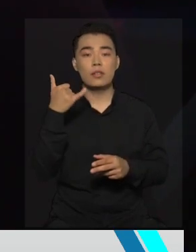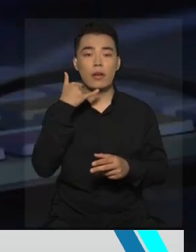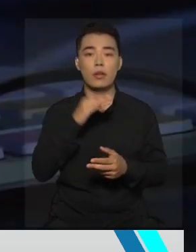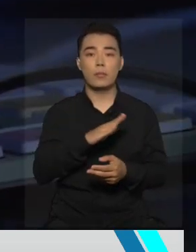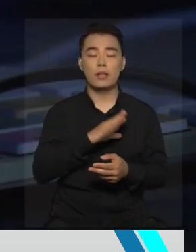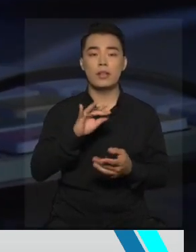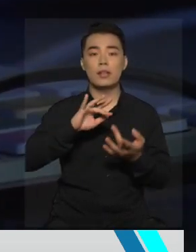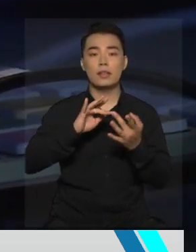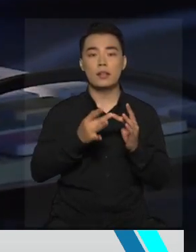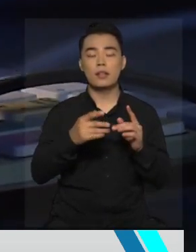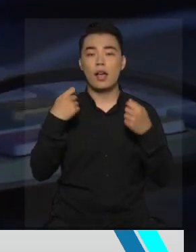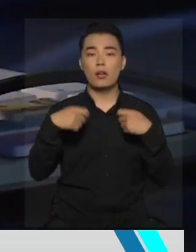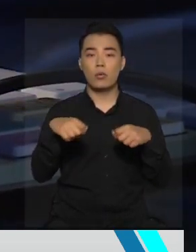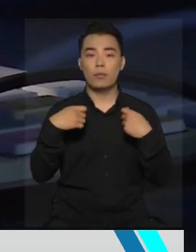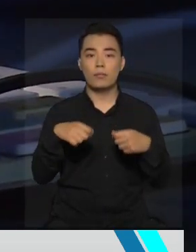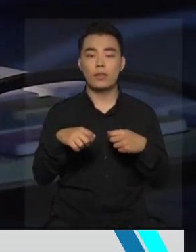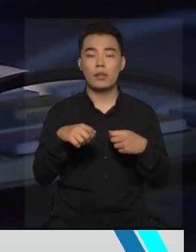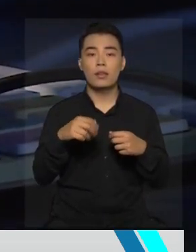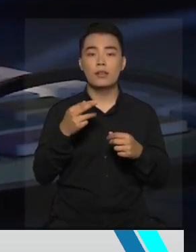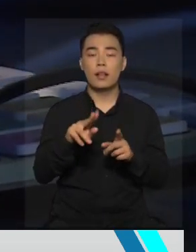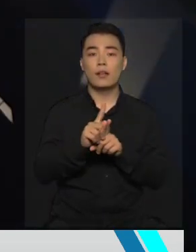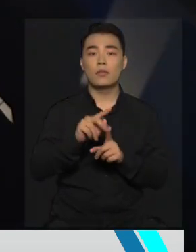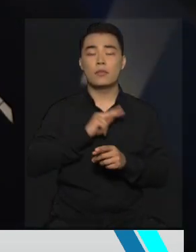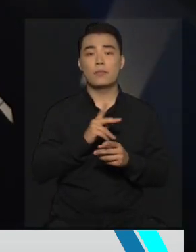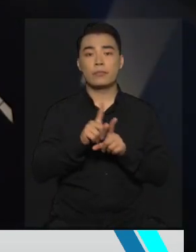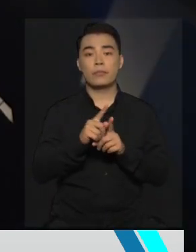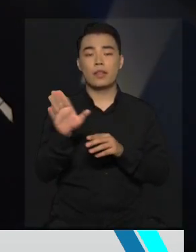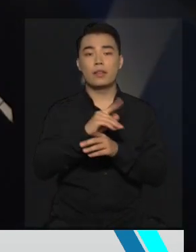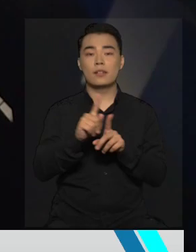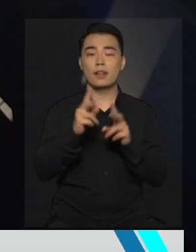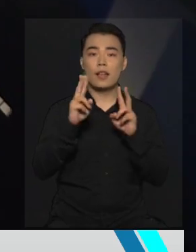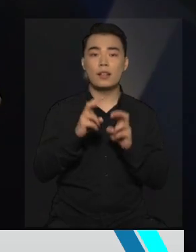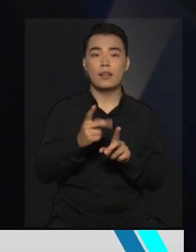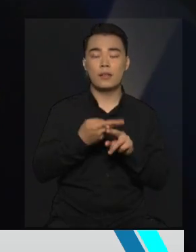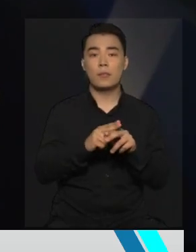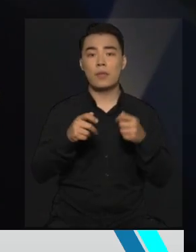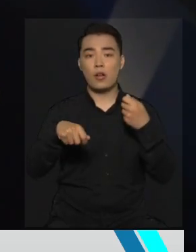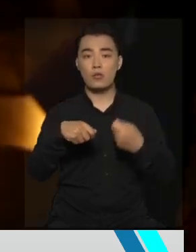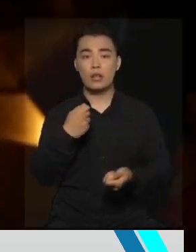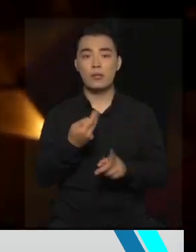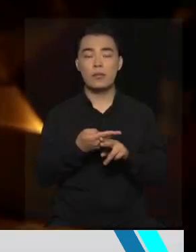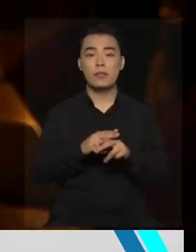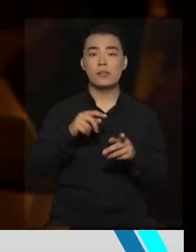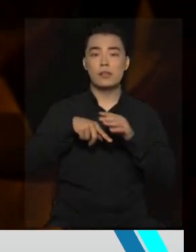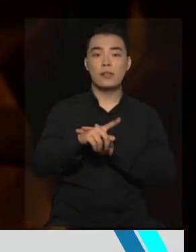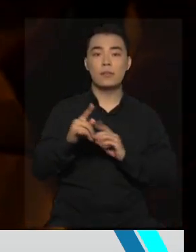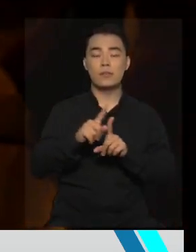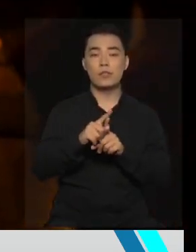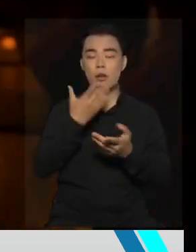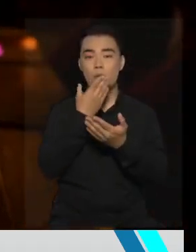и интернет-торговля. Для предотвращения и расследования таких преступлений правоохранители в пилотном